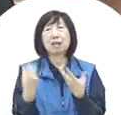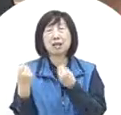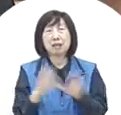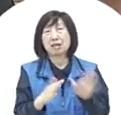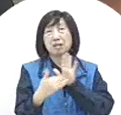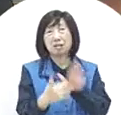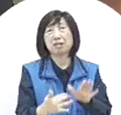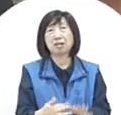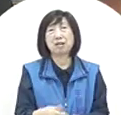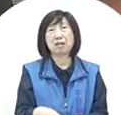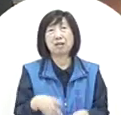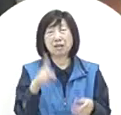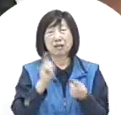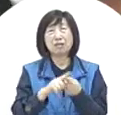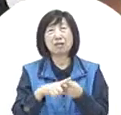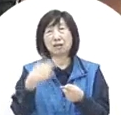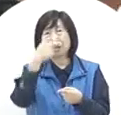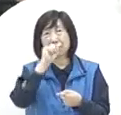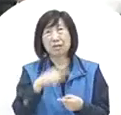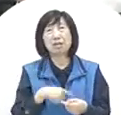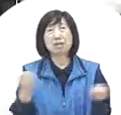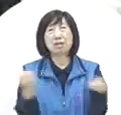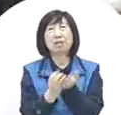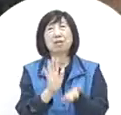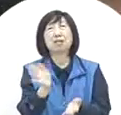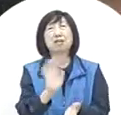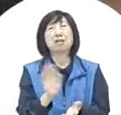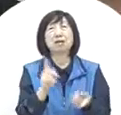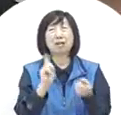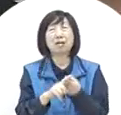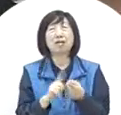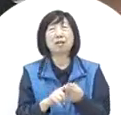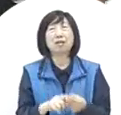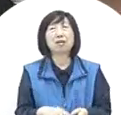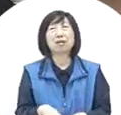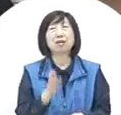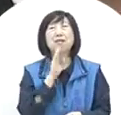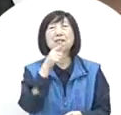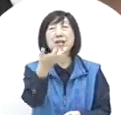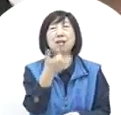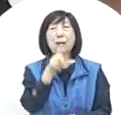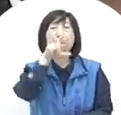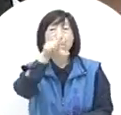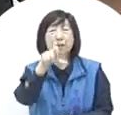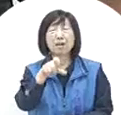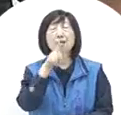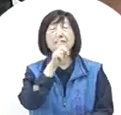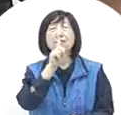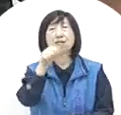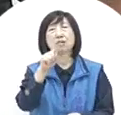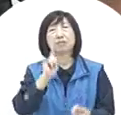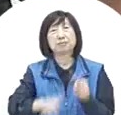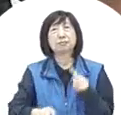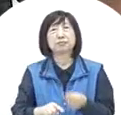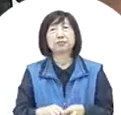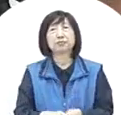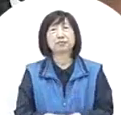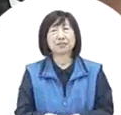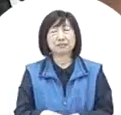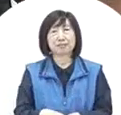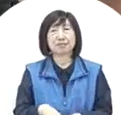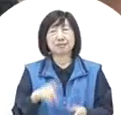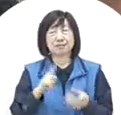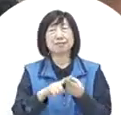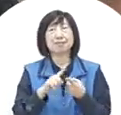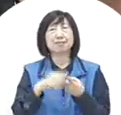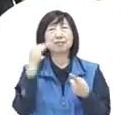最好事情都不要发生嘛，我们全力以赴。 当然最好不要发生。 啊，如果真的 讲那句话， 如果真的发生了， 来好， 该追究责任就